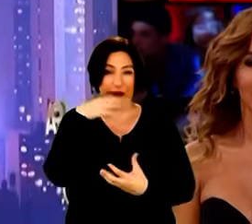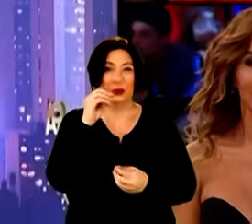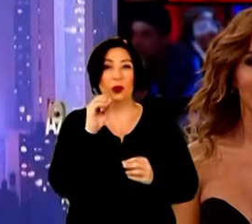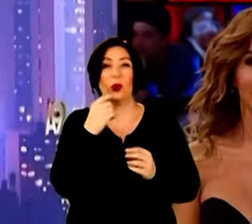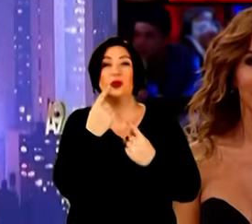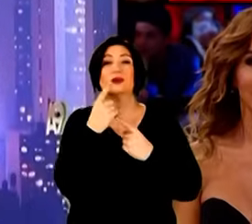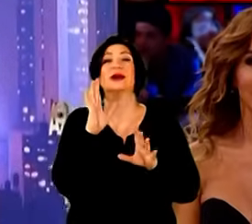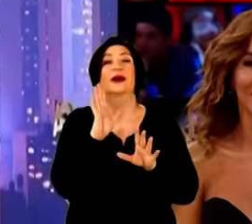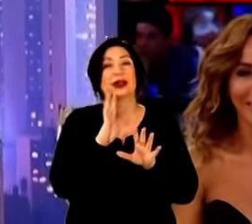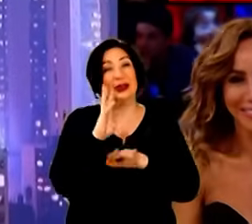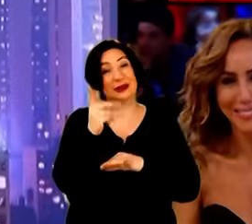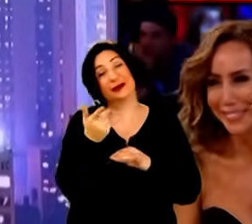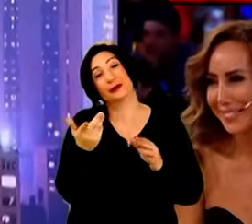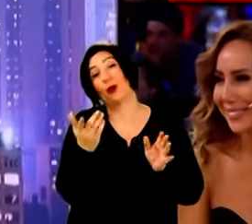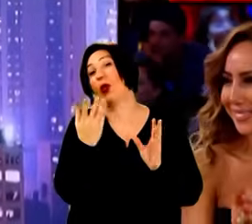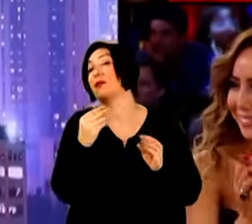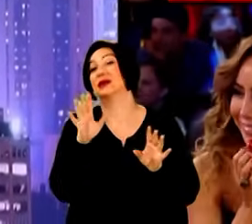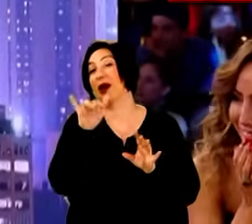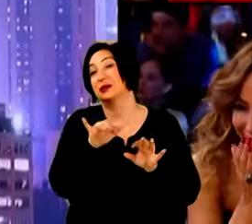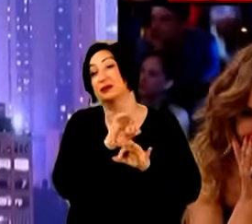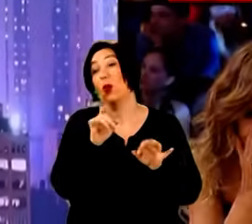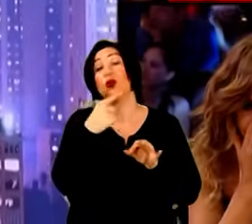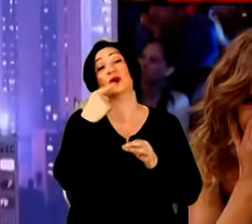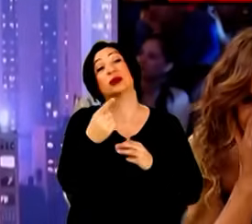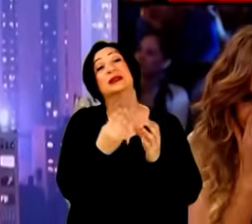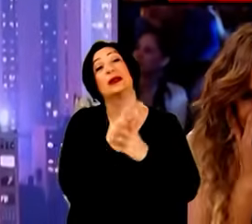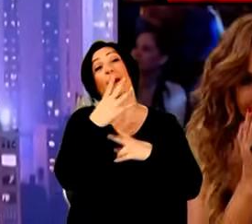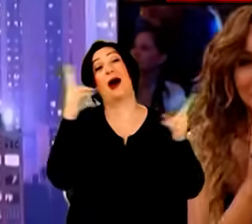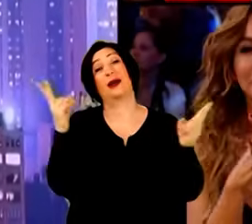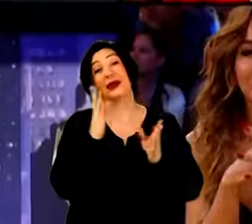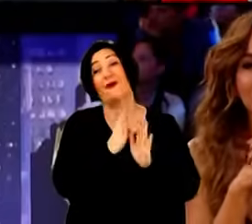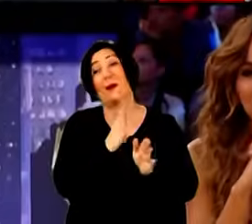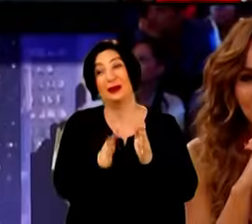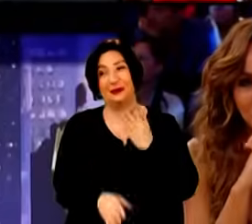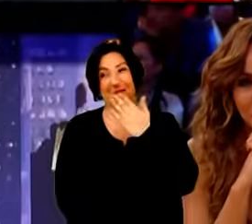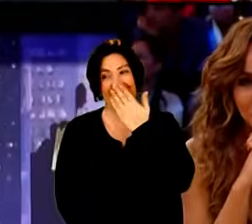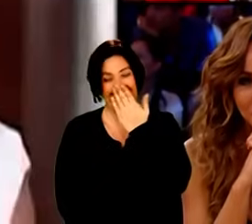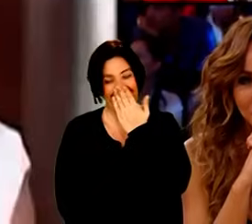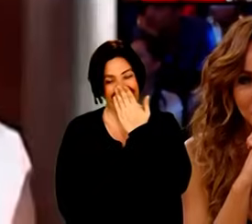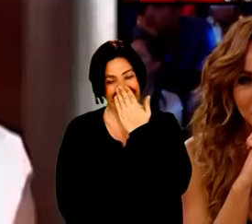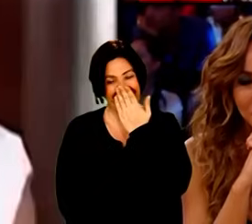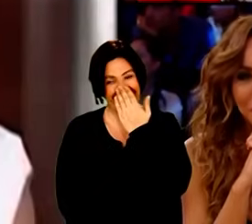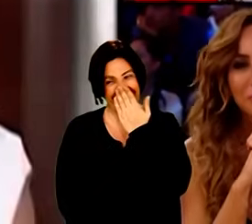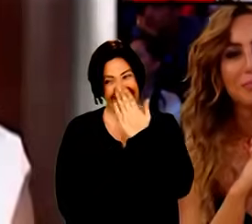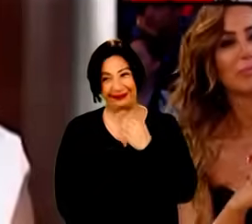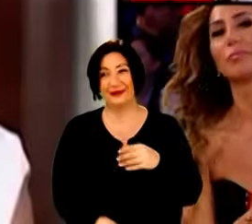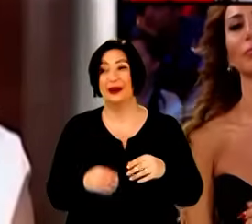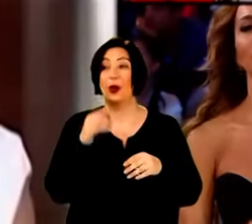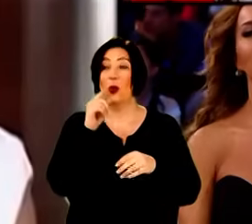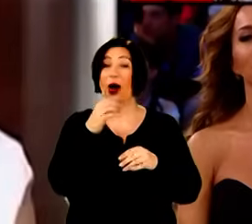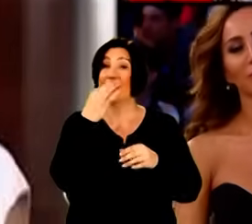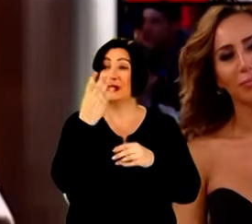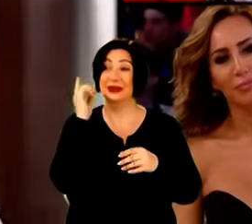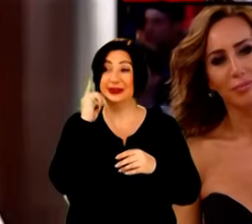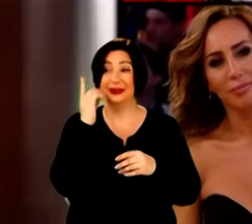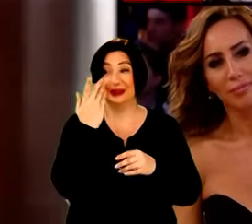durmadan geçersek sanırım ama o ayrı onu söyledik sabaha kadar devam eder. Evet. Maşallah. NTV Mobil haberi izlediniz.